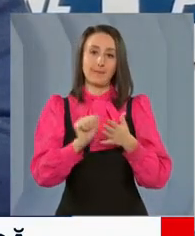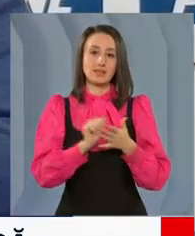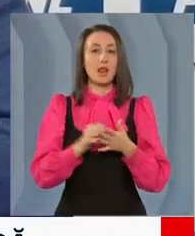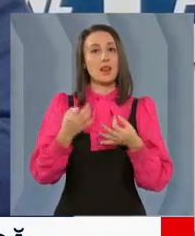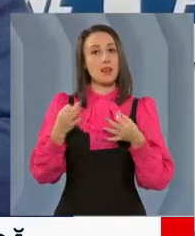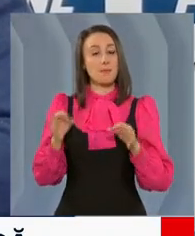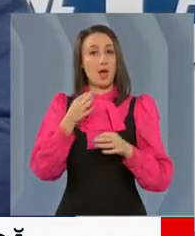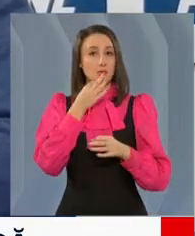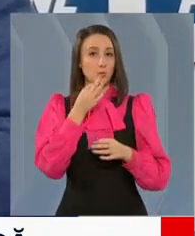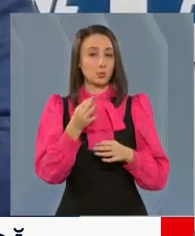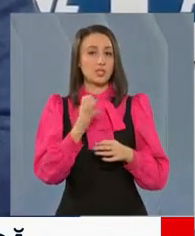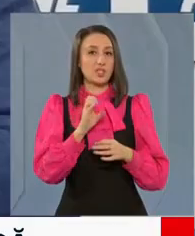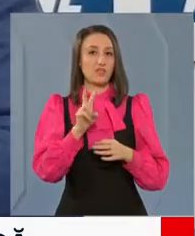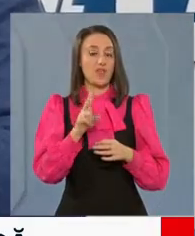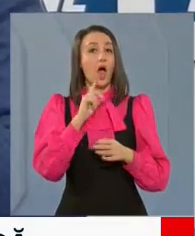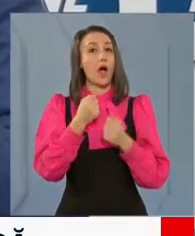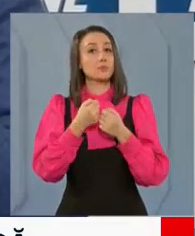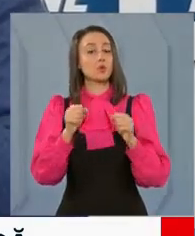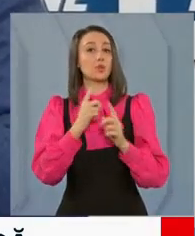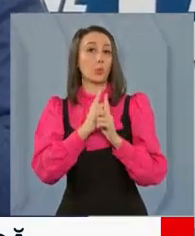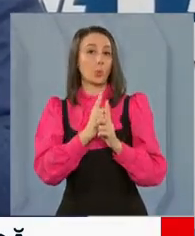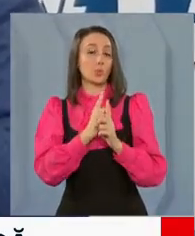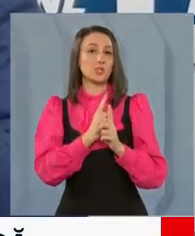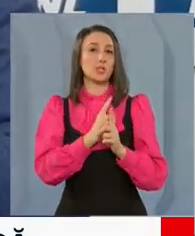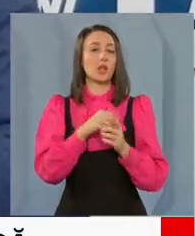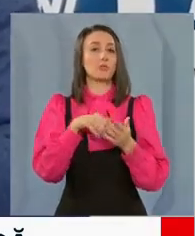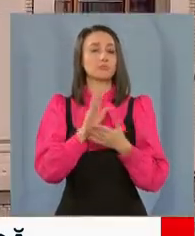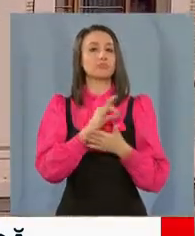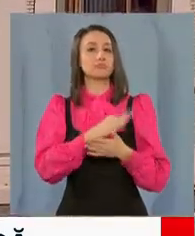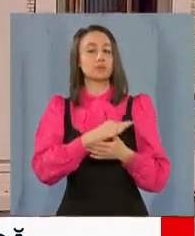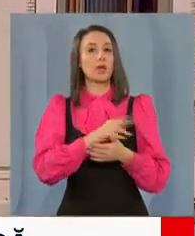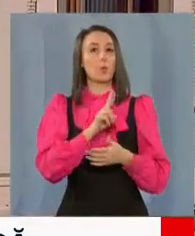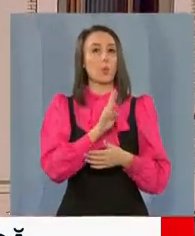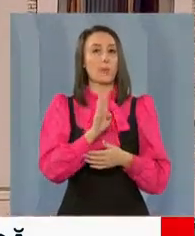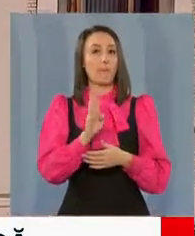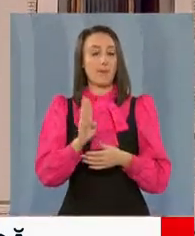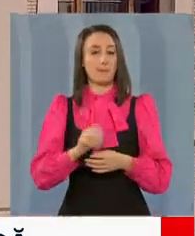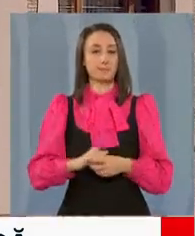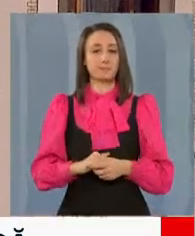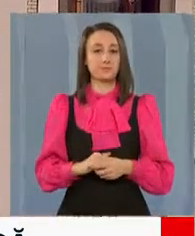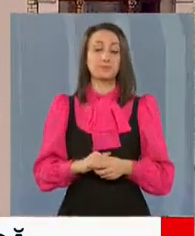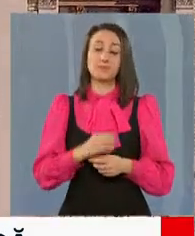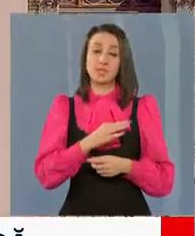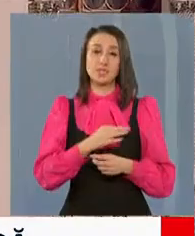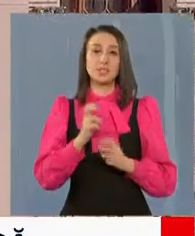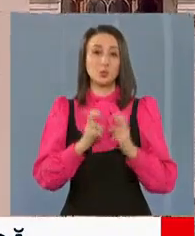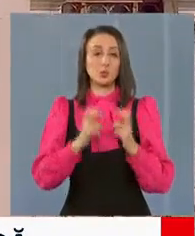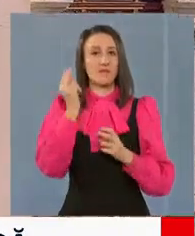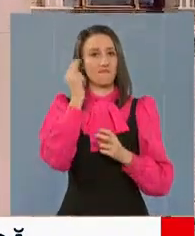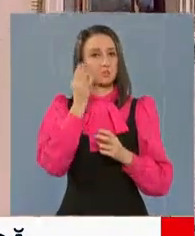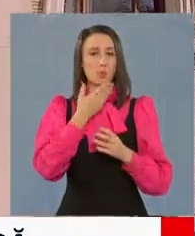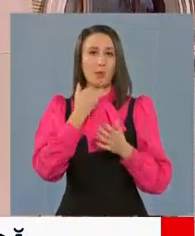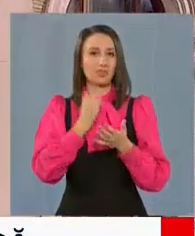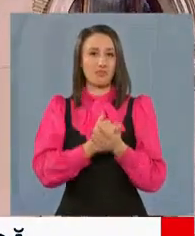liberalul a susținut în CV și că a absolvit cursurile de licențe la Universitatea Babeș Bolyai din Cluj Napoca instituția de învățământ